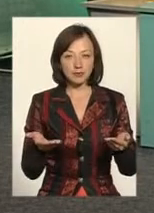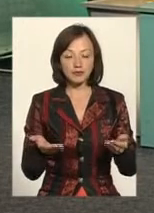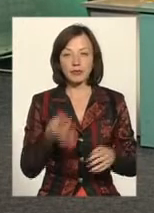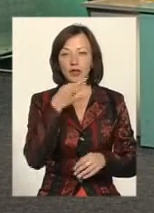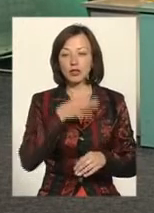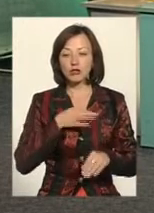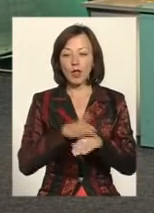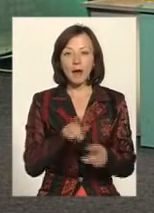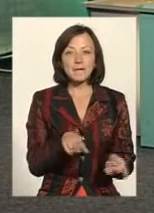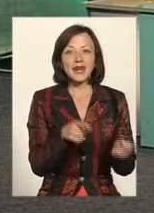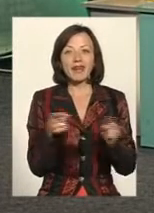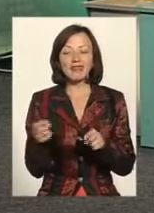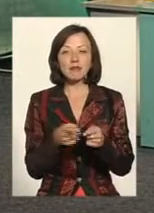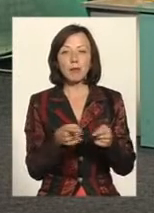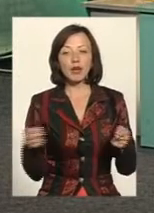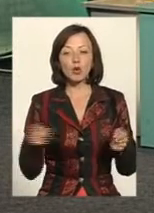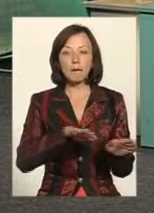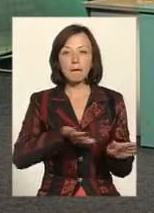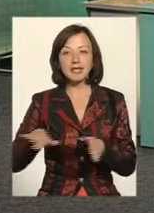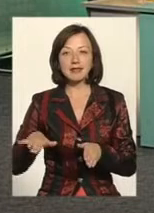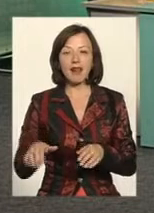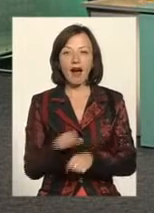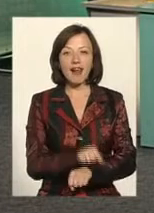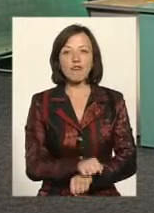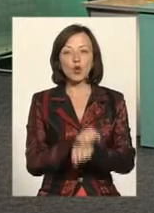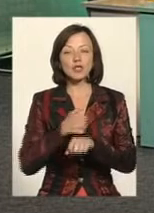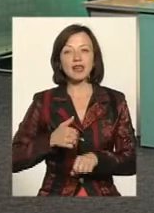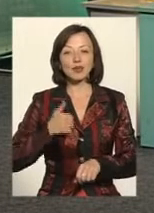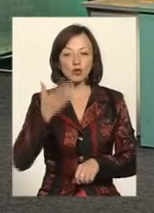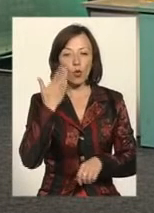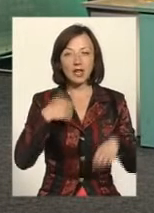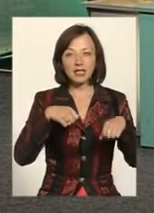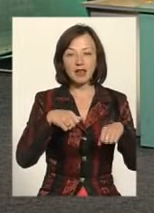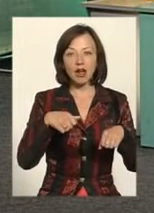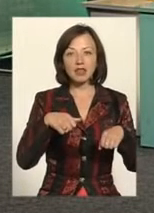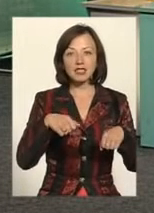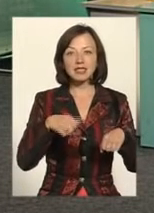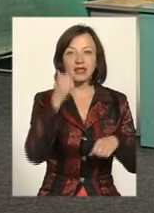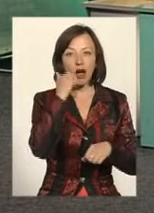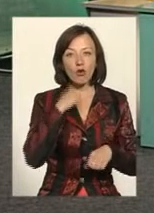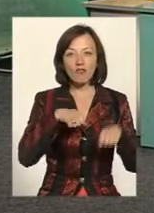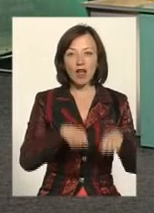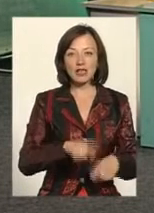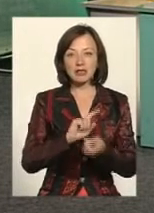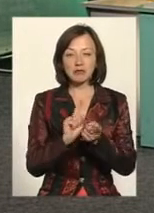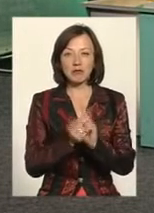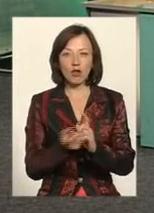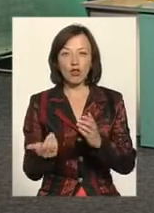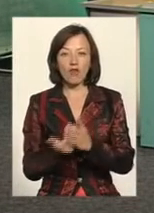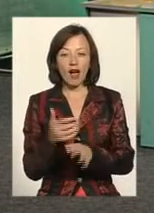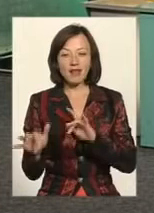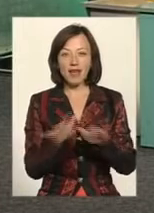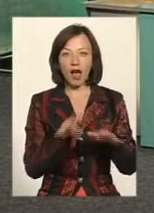перехідний період після Революції Гідності, коли стару владу змінювала нова, діяльність Ради Майдану була дуже активною і